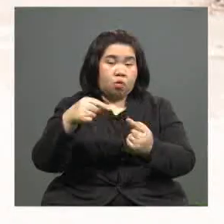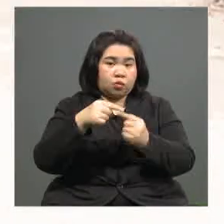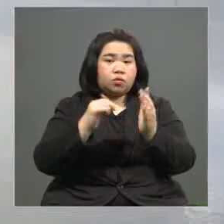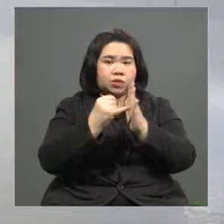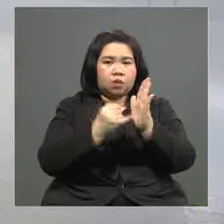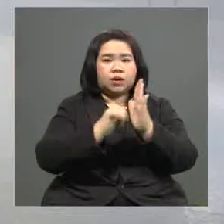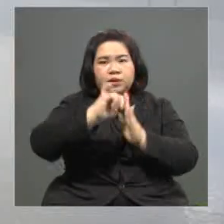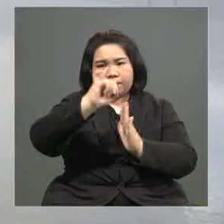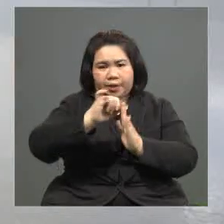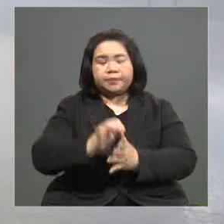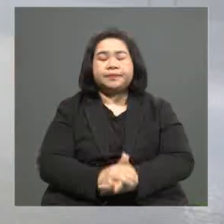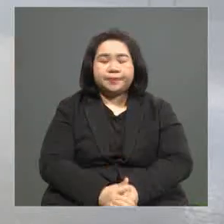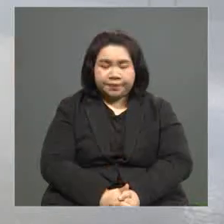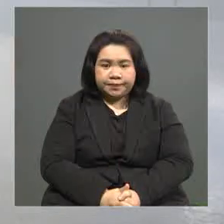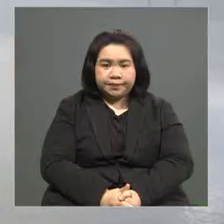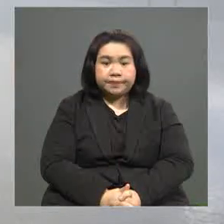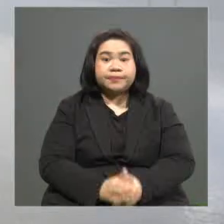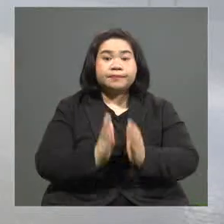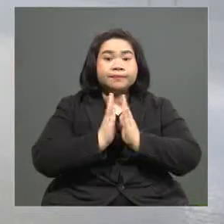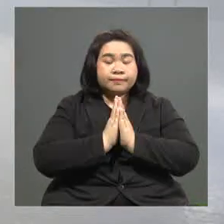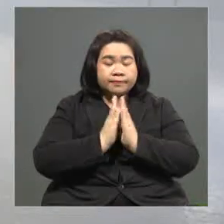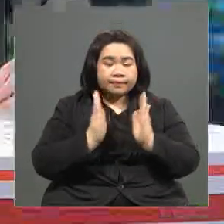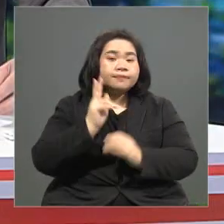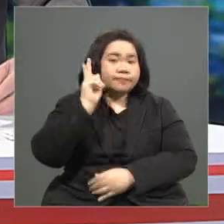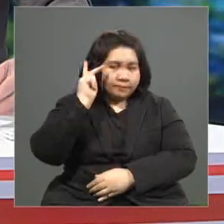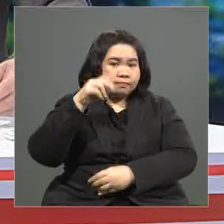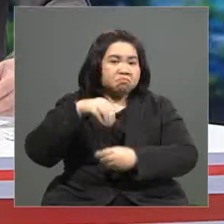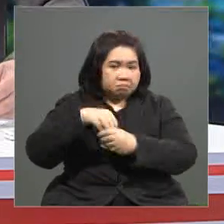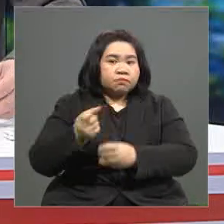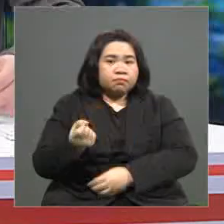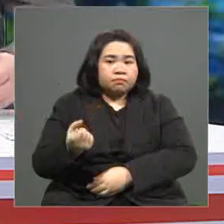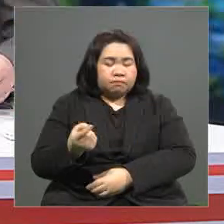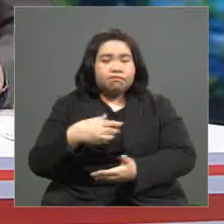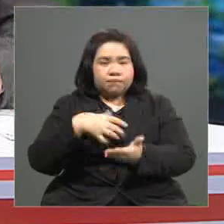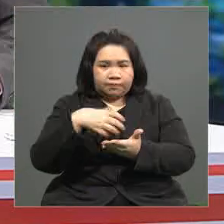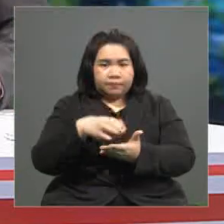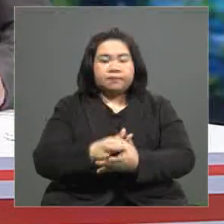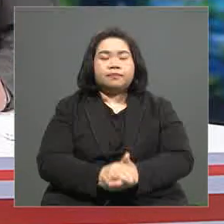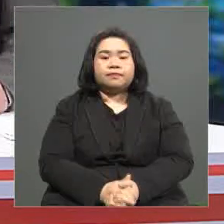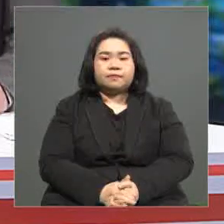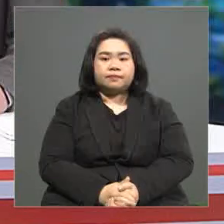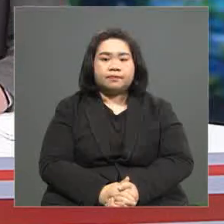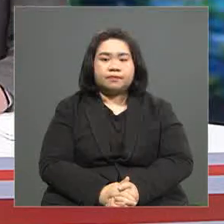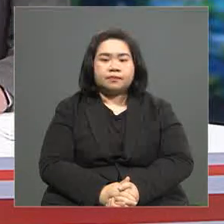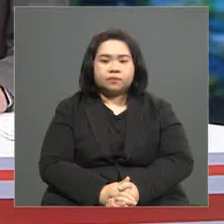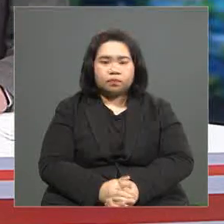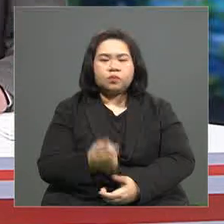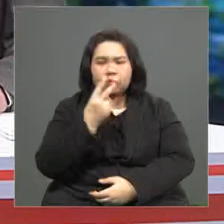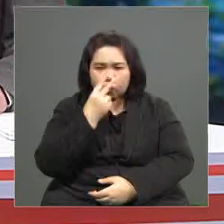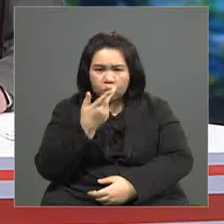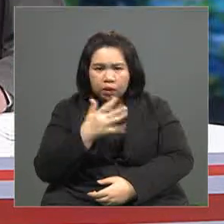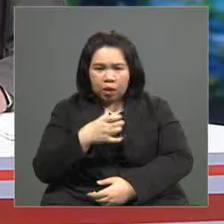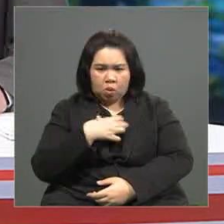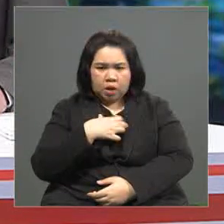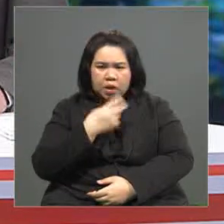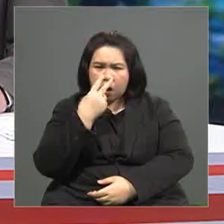ค่ะ ครับขอบคุณครับคุณประสิตาช่วยประดิษฐ์นะครับในงานสดมาจากถนนเจริญประเทศที่เชียงใหม่จริงแล้วอยากให้น้องประสิตา